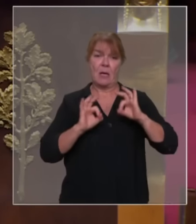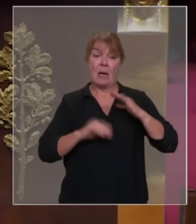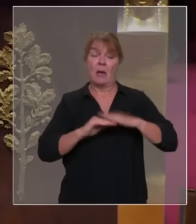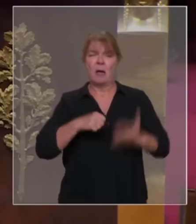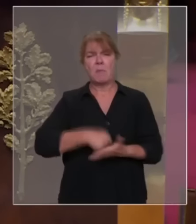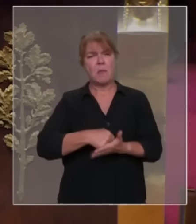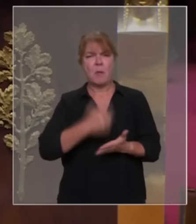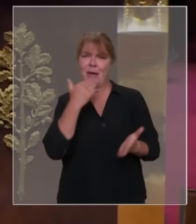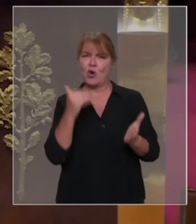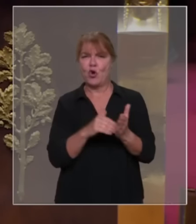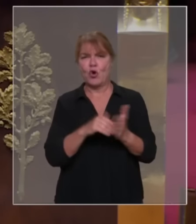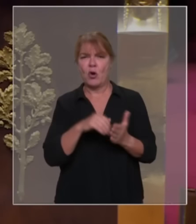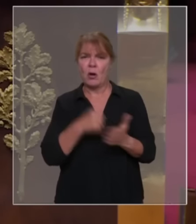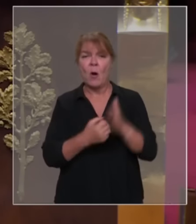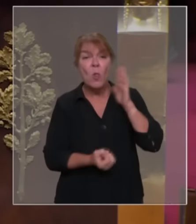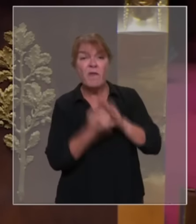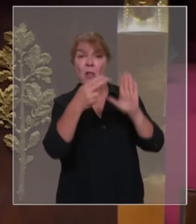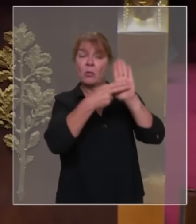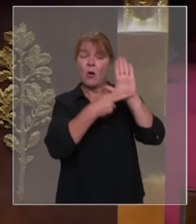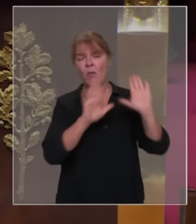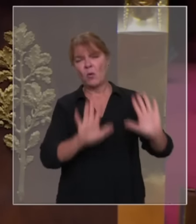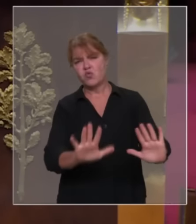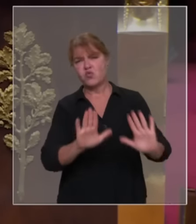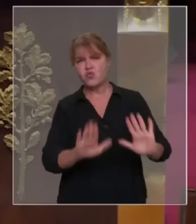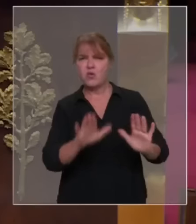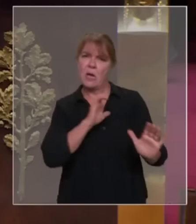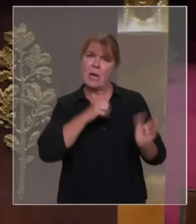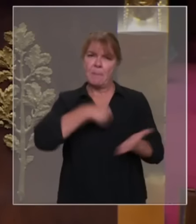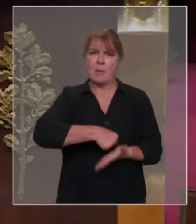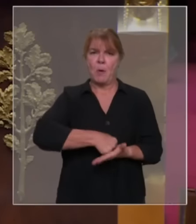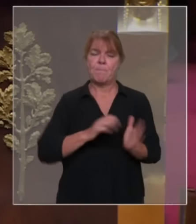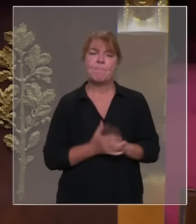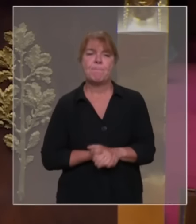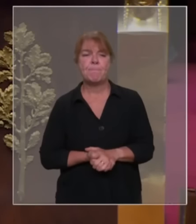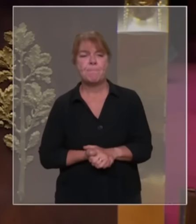strict minimum, les nouvelles normes. Enfin,